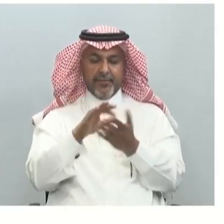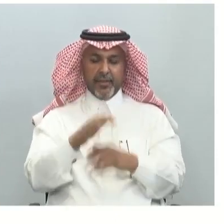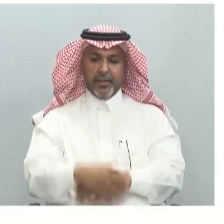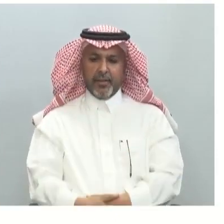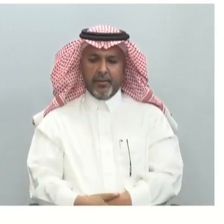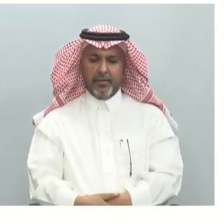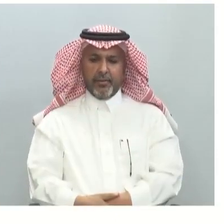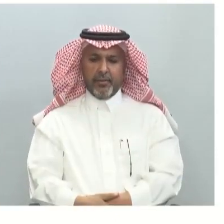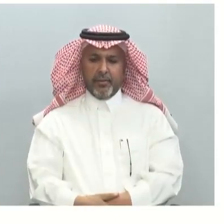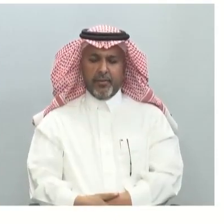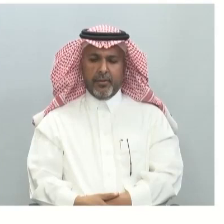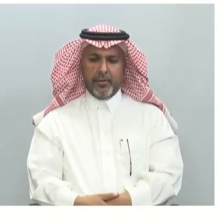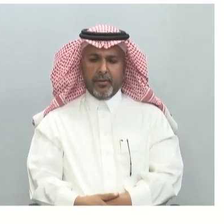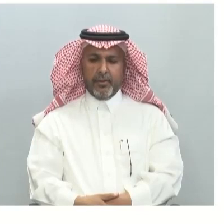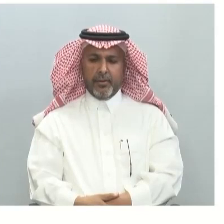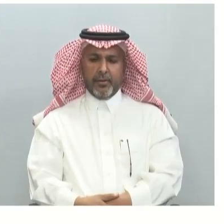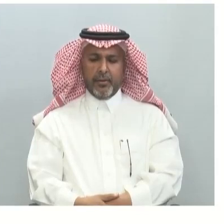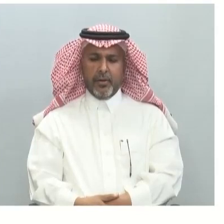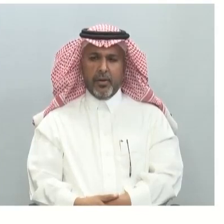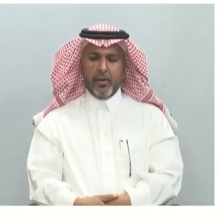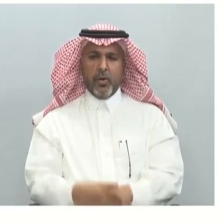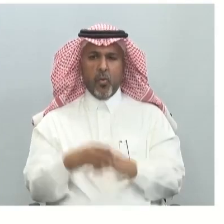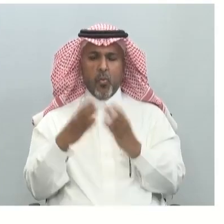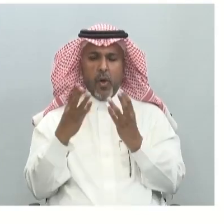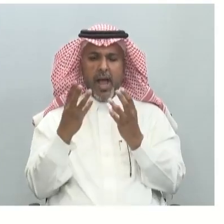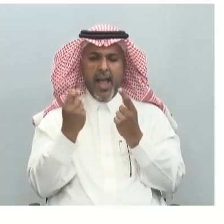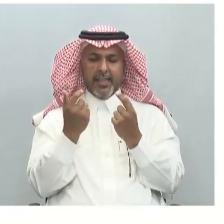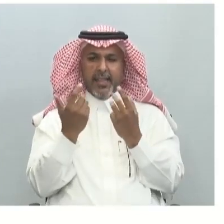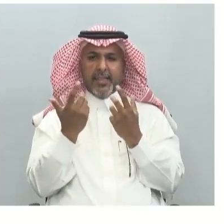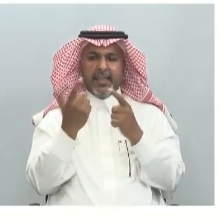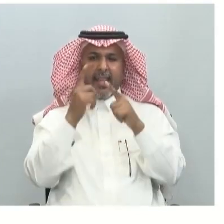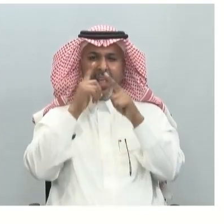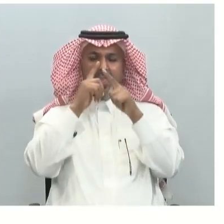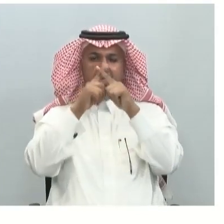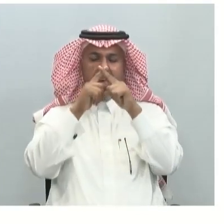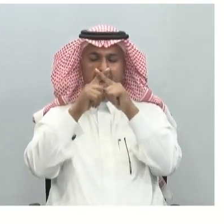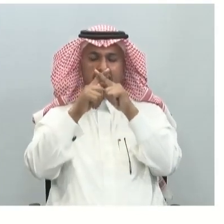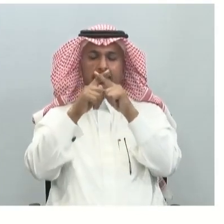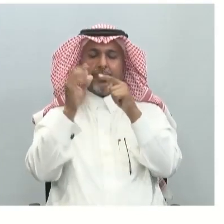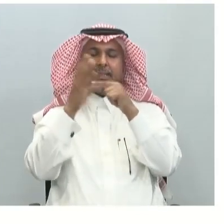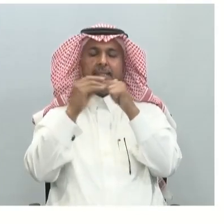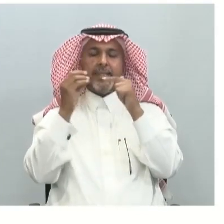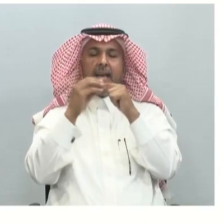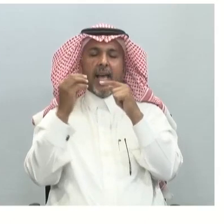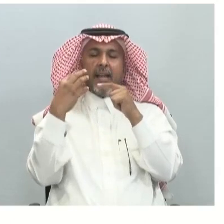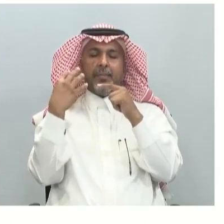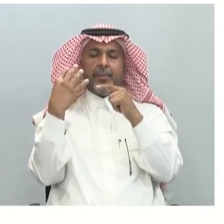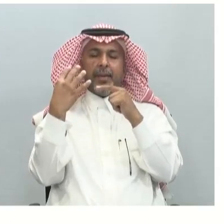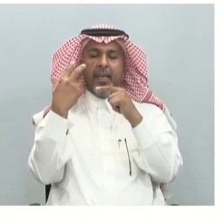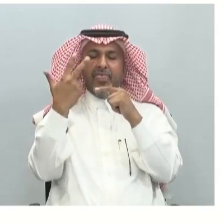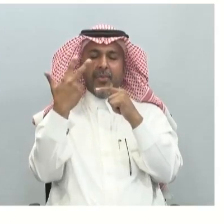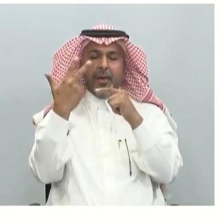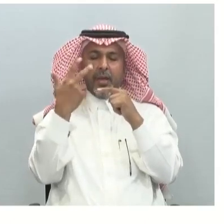فيه صفر هنا ابدا بالتحليل اسال نفسي السؤال عددين حاصل ضربهم سالب ثمانيه عددين ضربهم